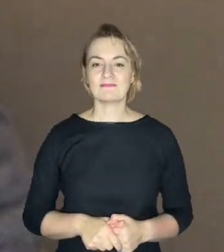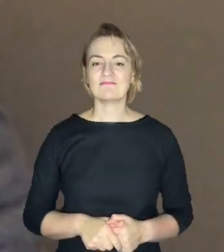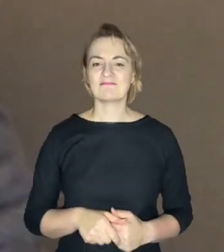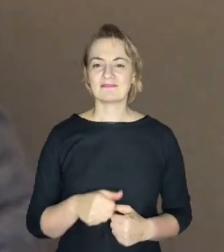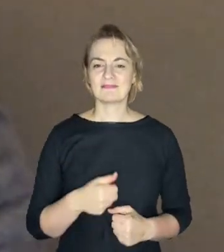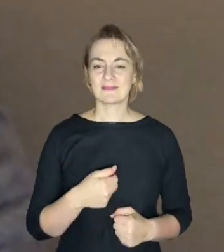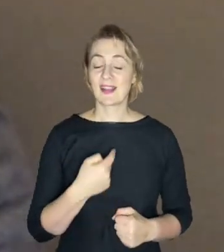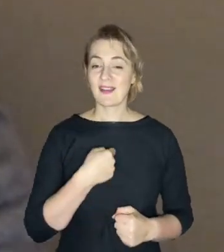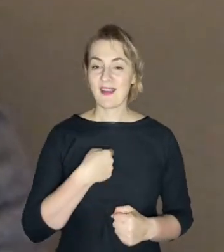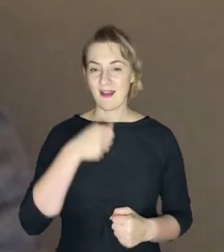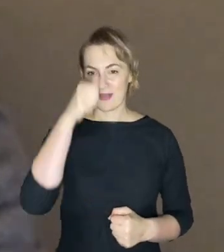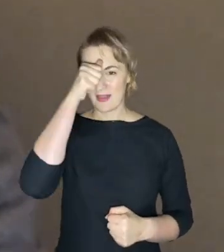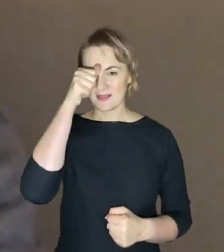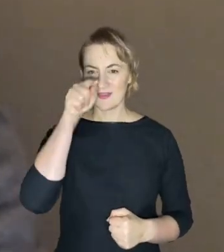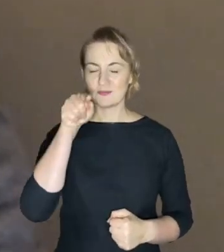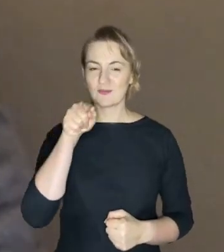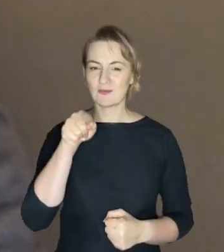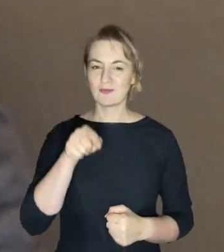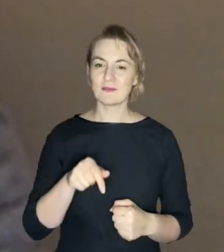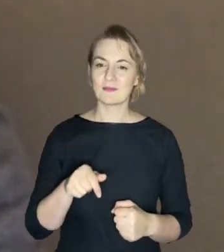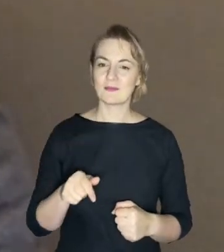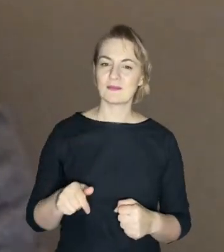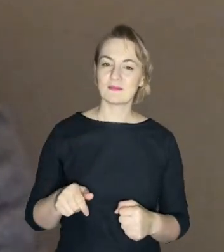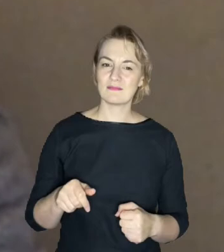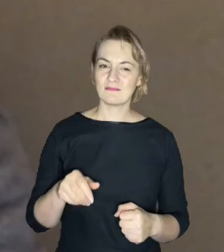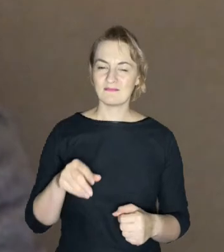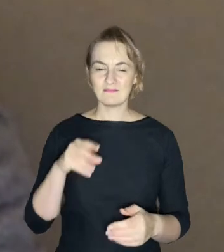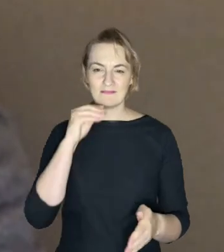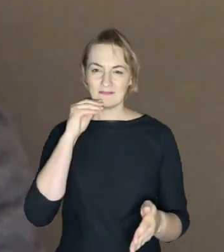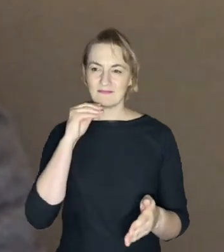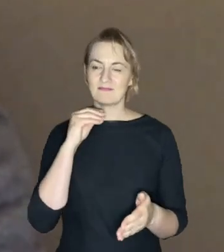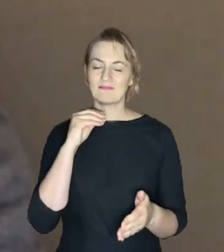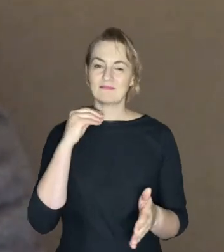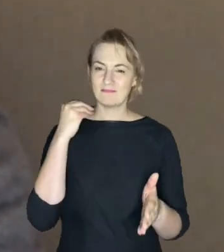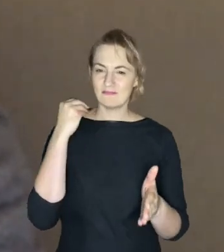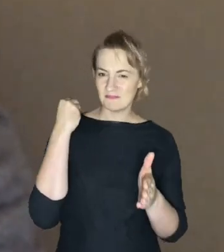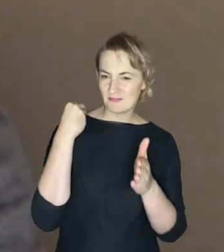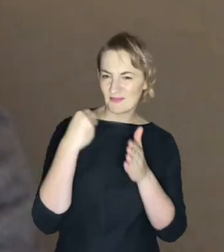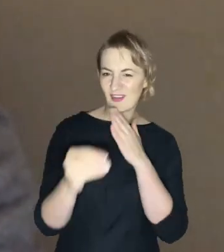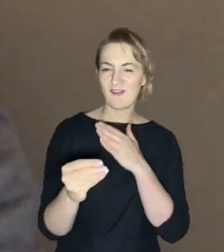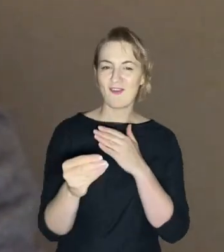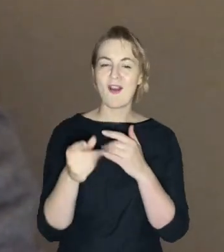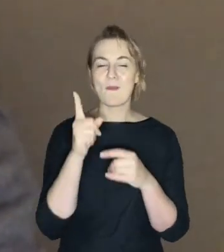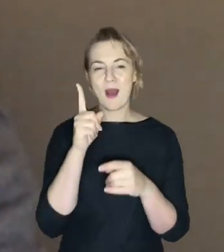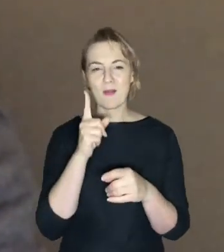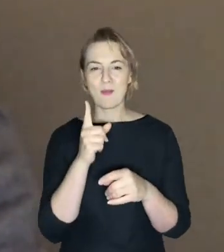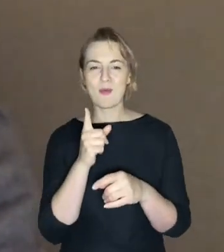nazywam przekleństwem albo złudzeniem antropocentryzmu.